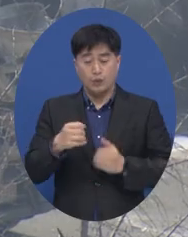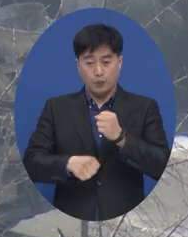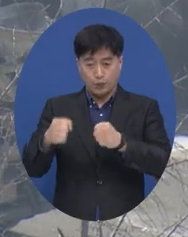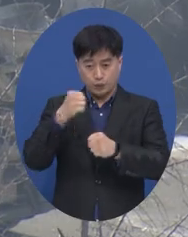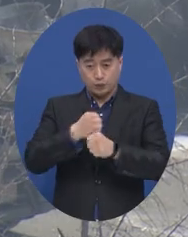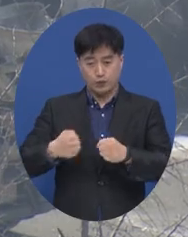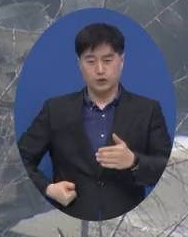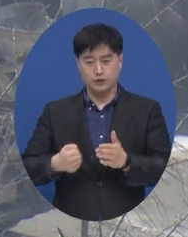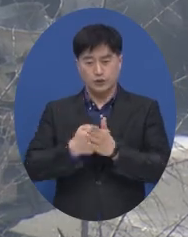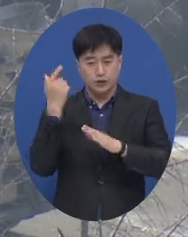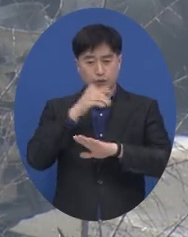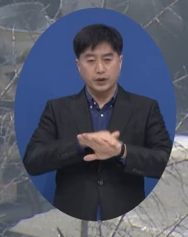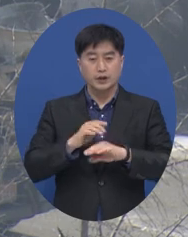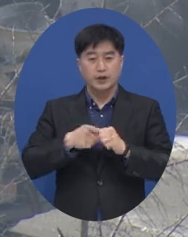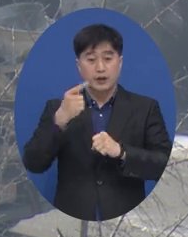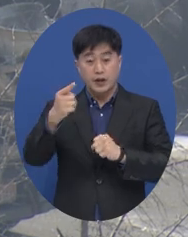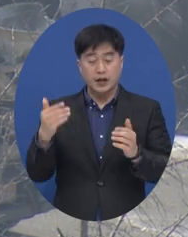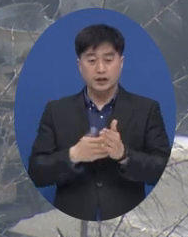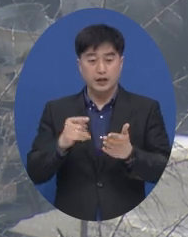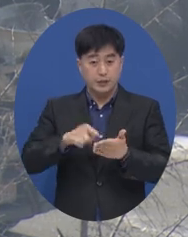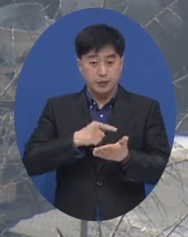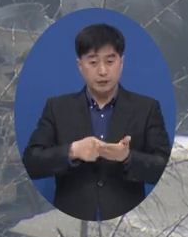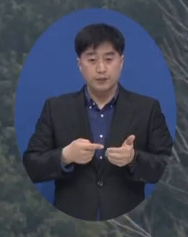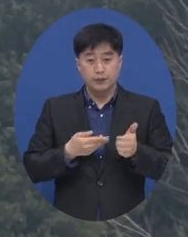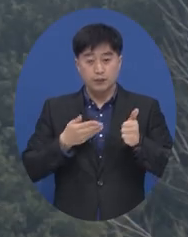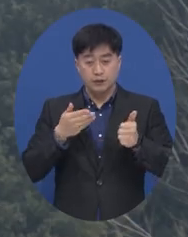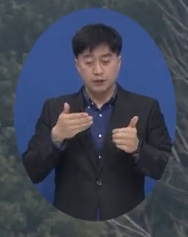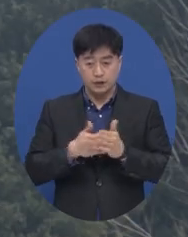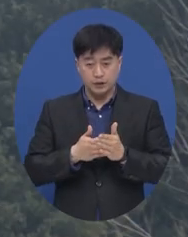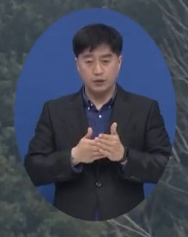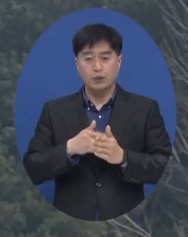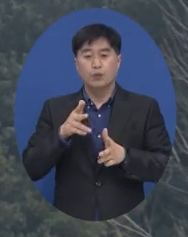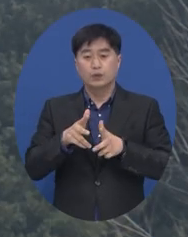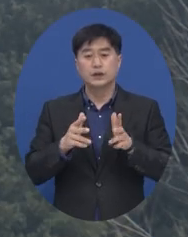계획. 내년까지 보상을 마치고 공사를 시작해